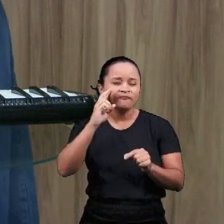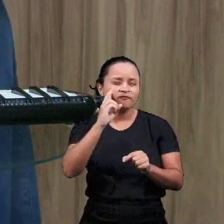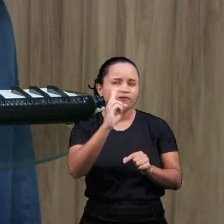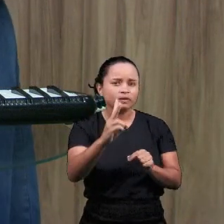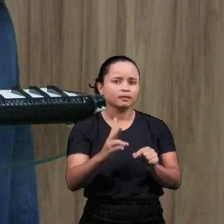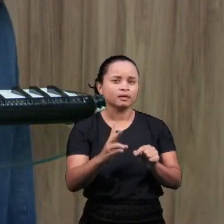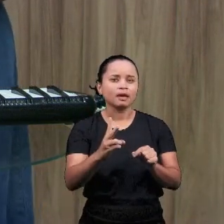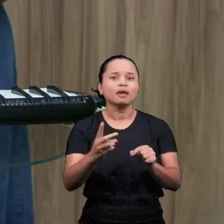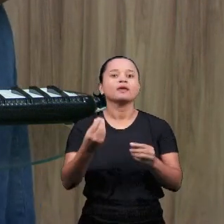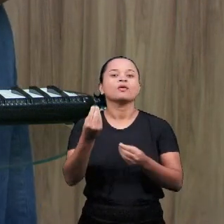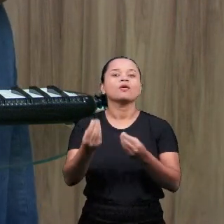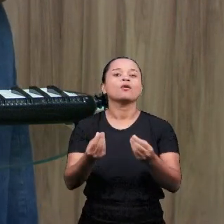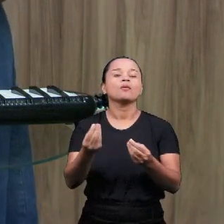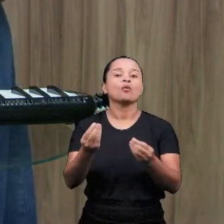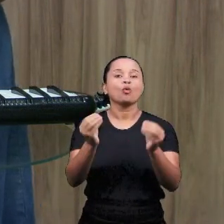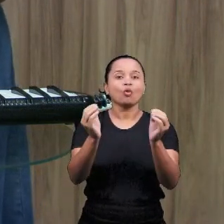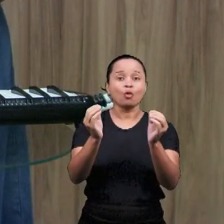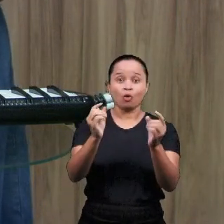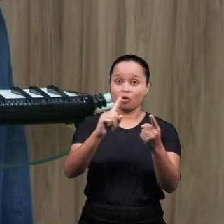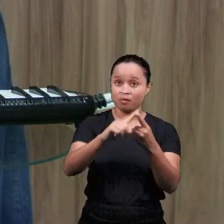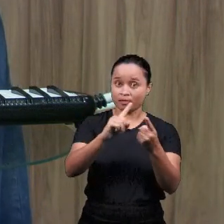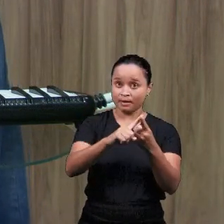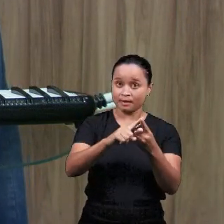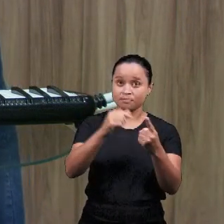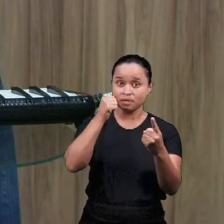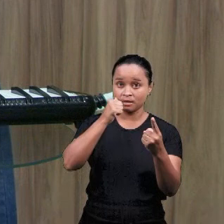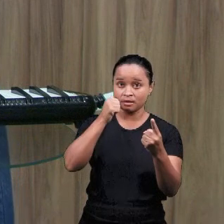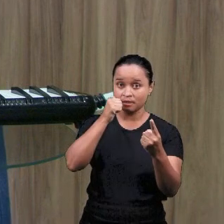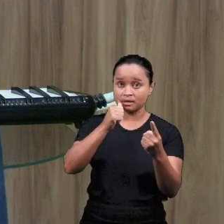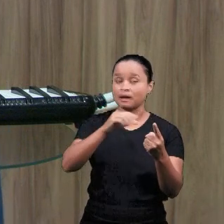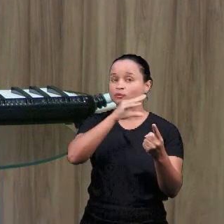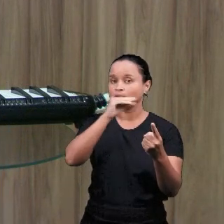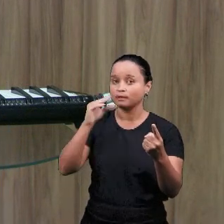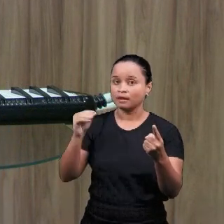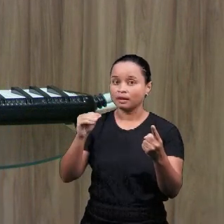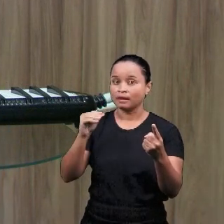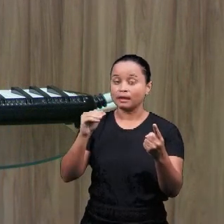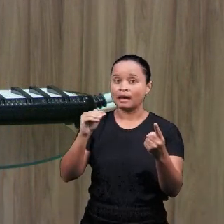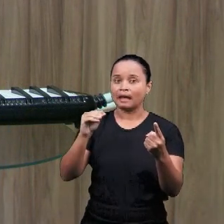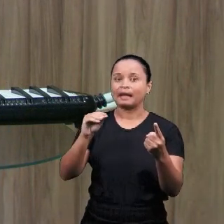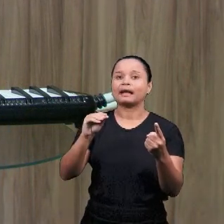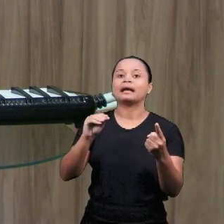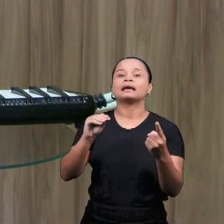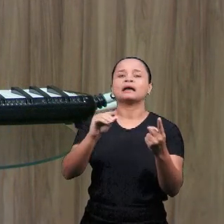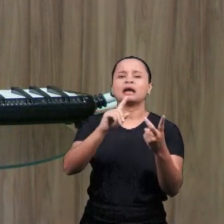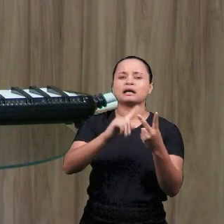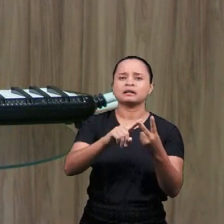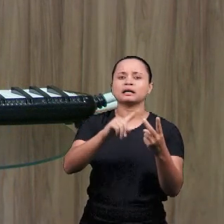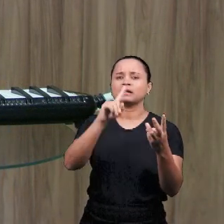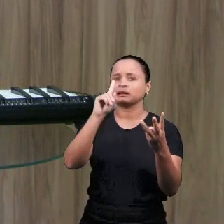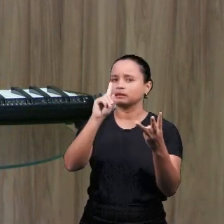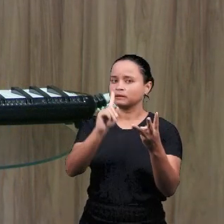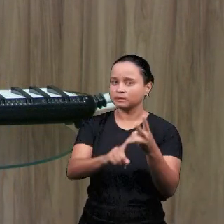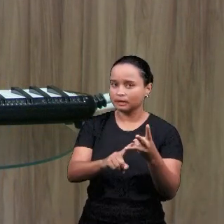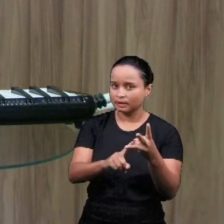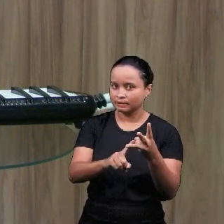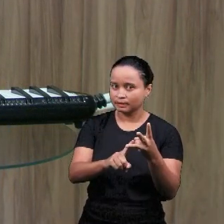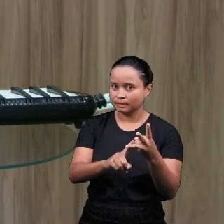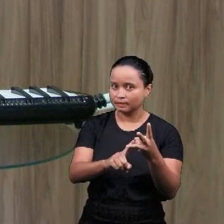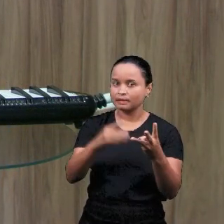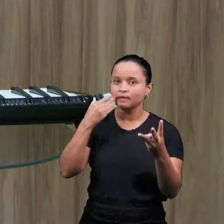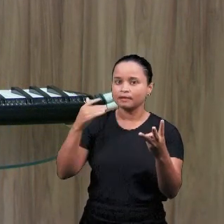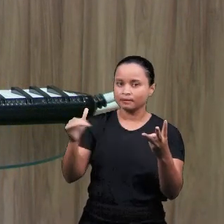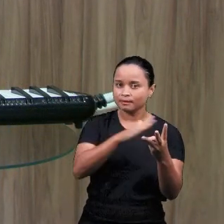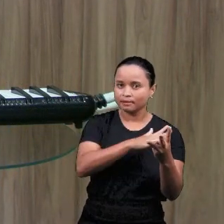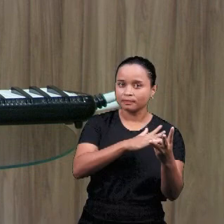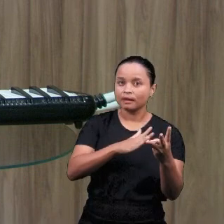ta vigne, jouée par l'intermédiaire Sarah, les adolescentes Isabelle Canal et Isabelle Nunes de